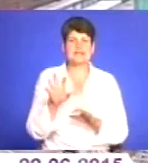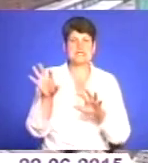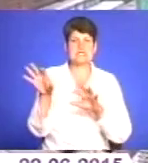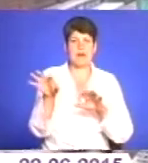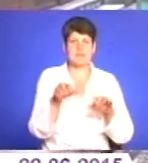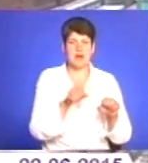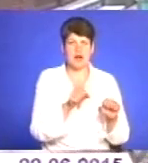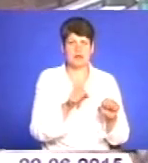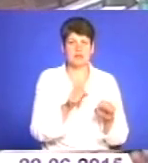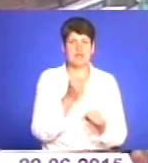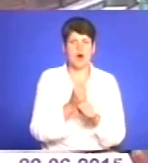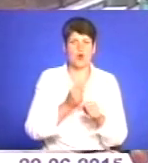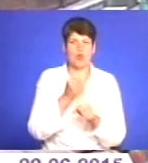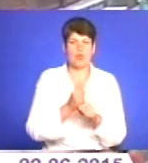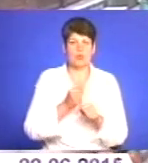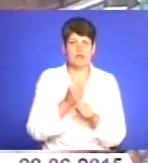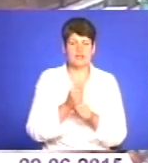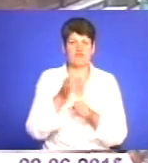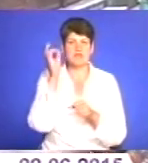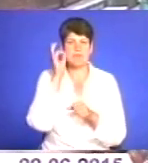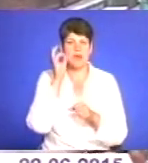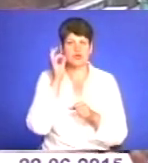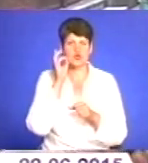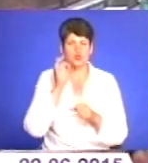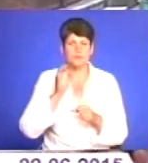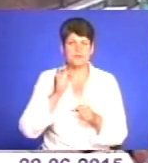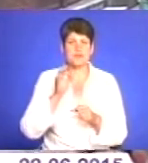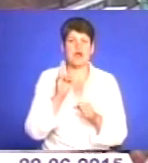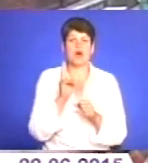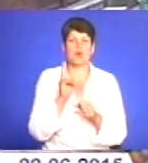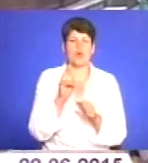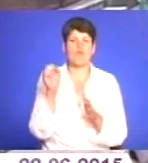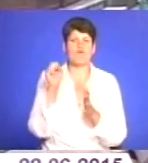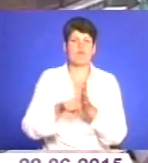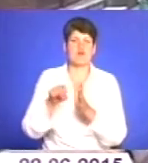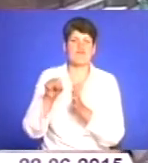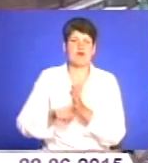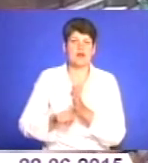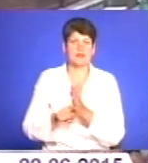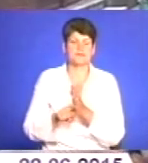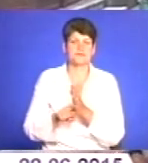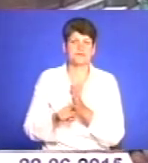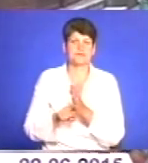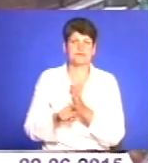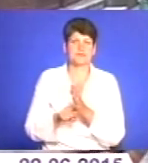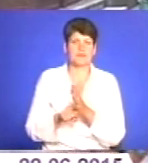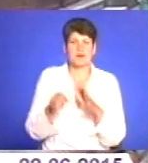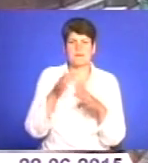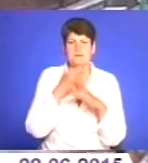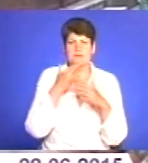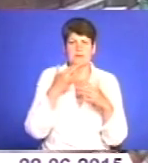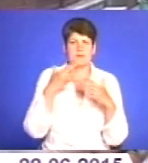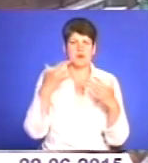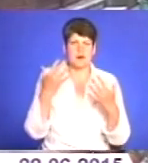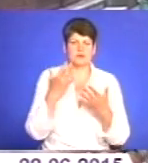забирали на роботи в Німеччину, а в кого вбивали, значить, багато селян,